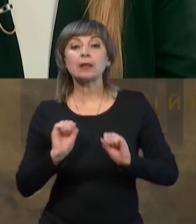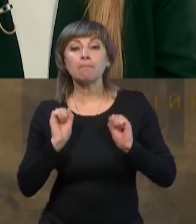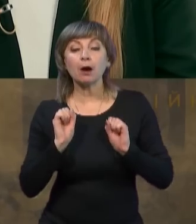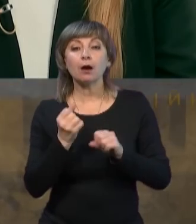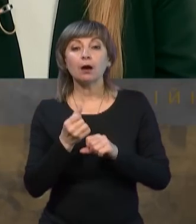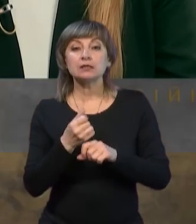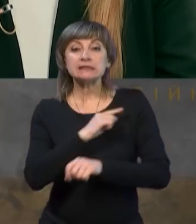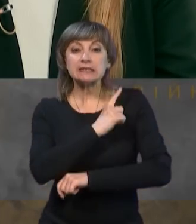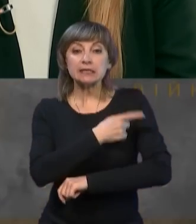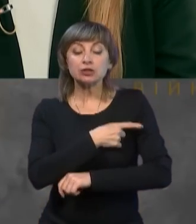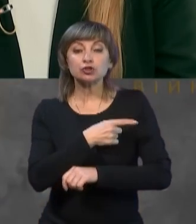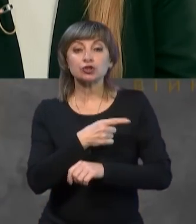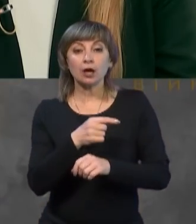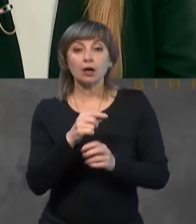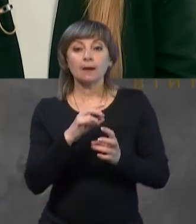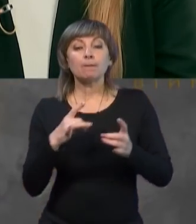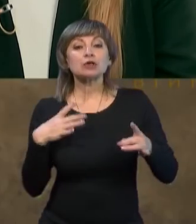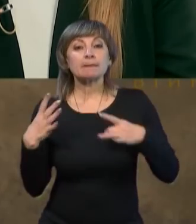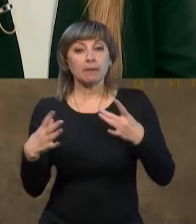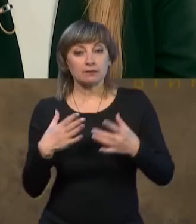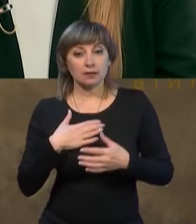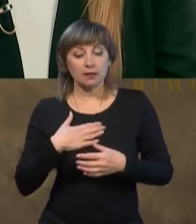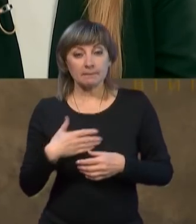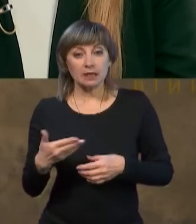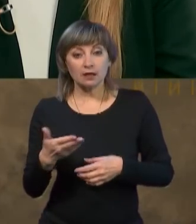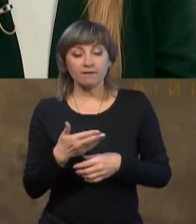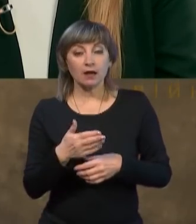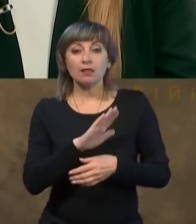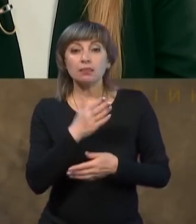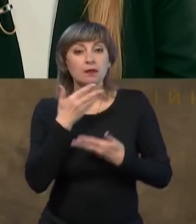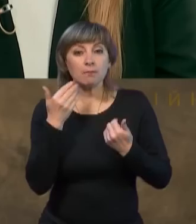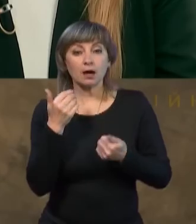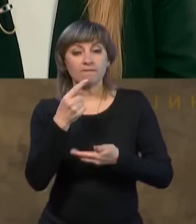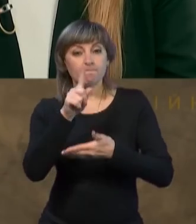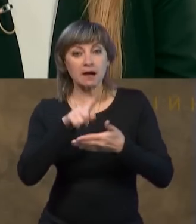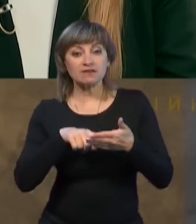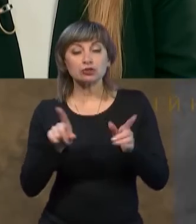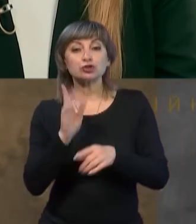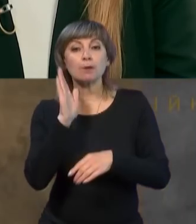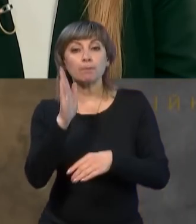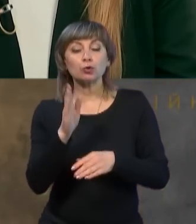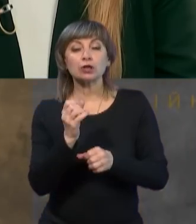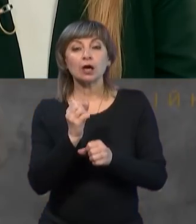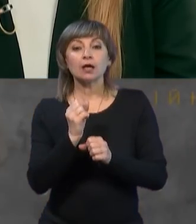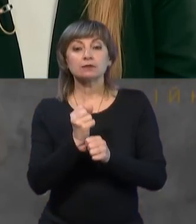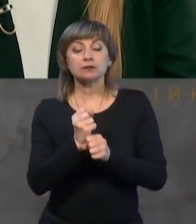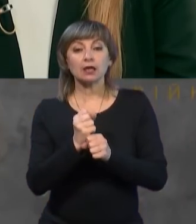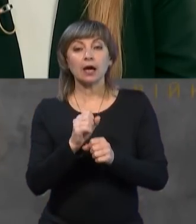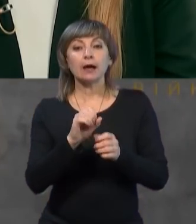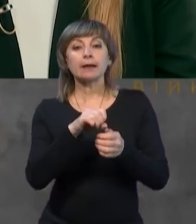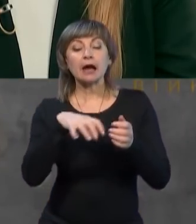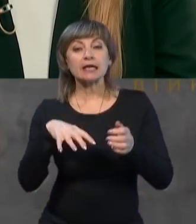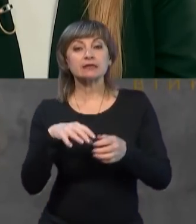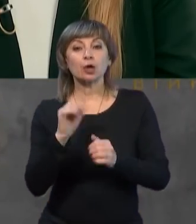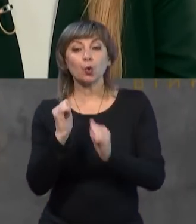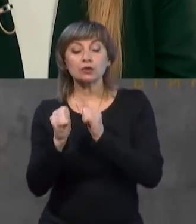якомога сильніше потріпати нам нерви. Немає впевненості, що будуть наноситися ракетні удари, хоча